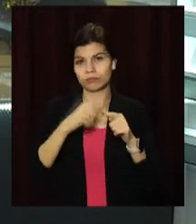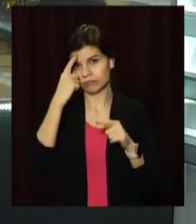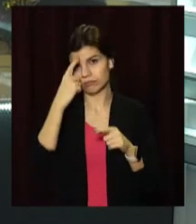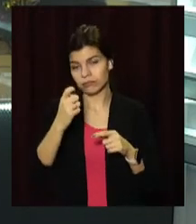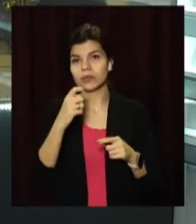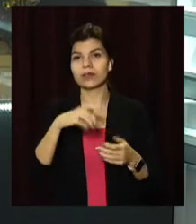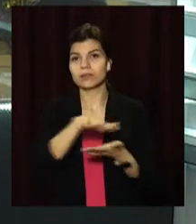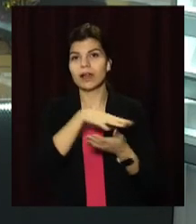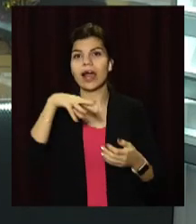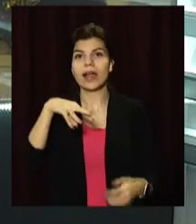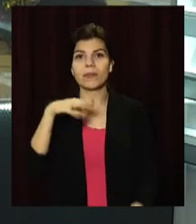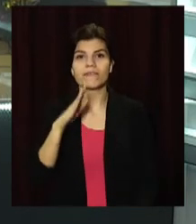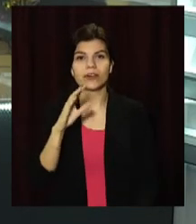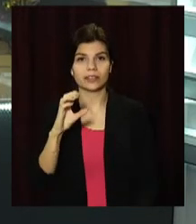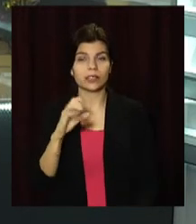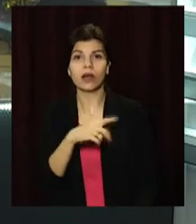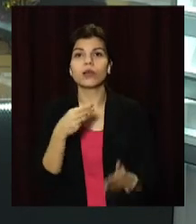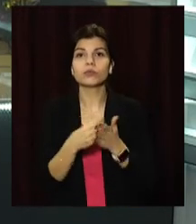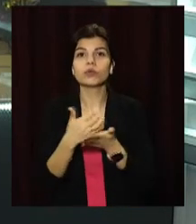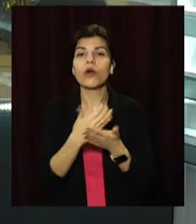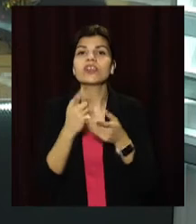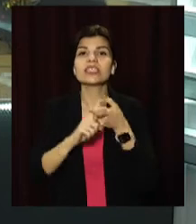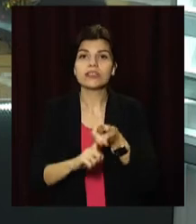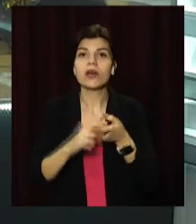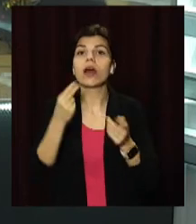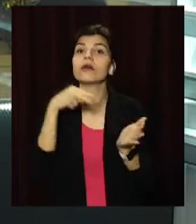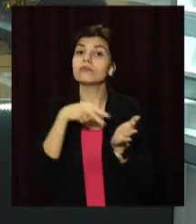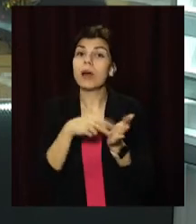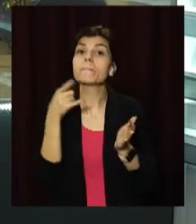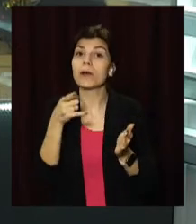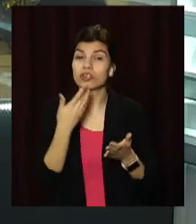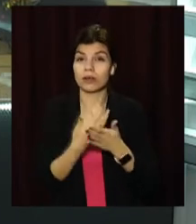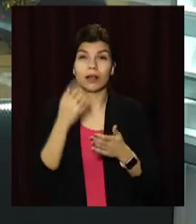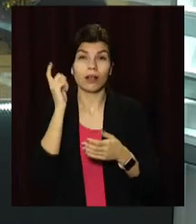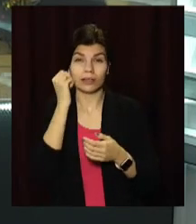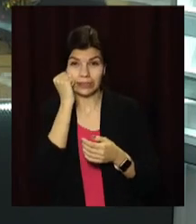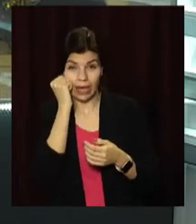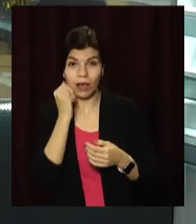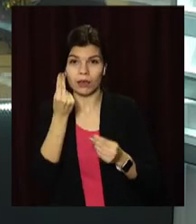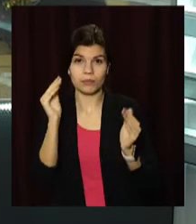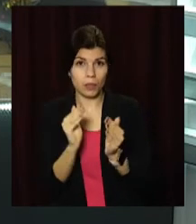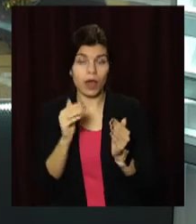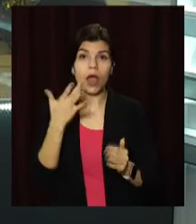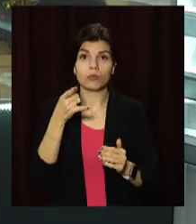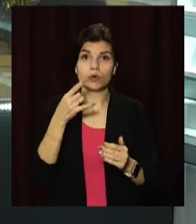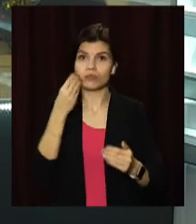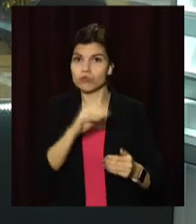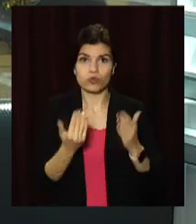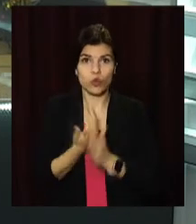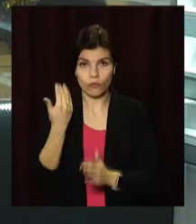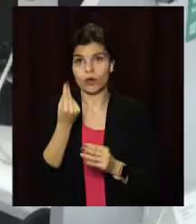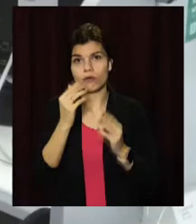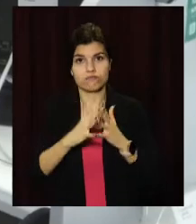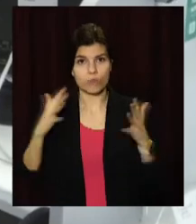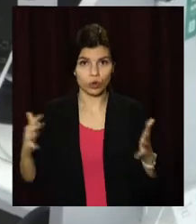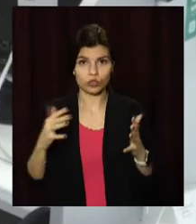від вартості придбаної автівки. Наскільки зросте податок та в межах яких цифр він коливається, розкаже Інна